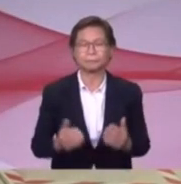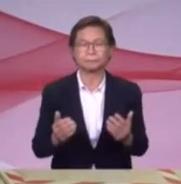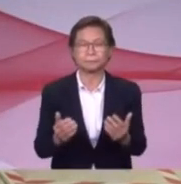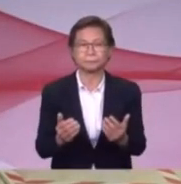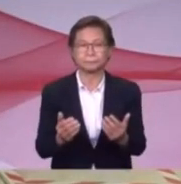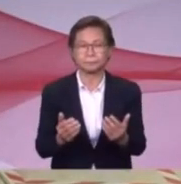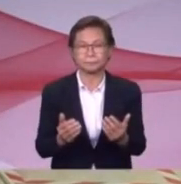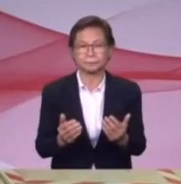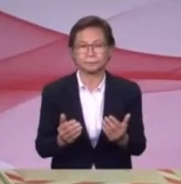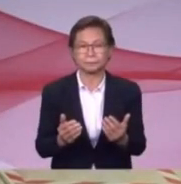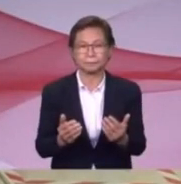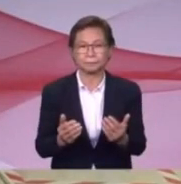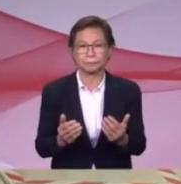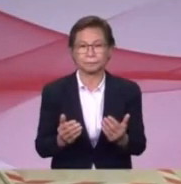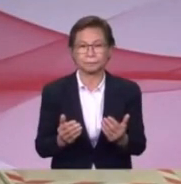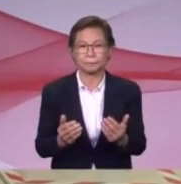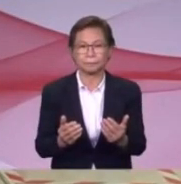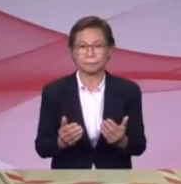Bismillahirrahmanirrahim.